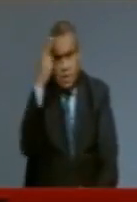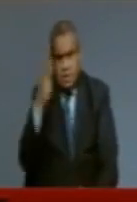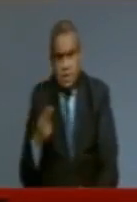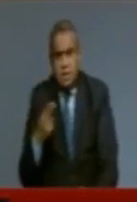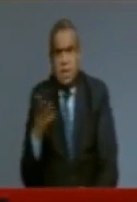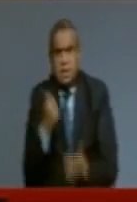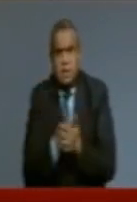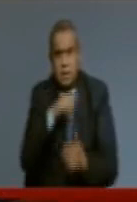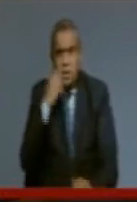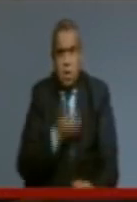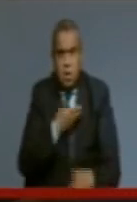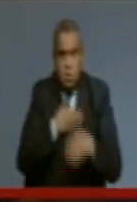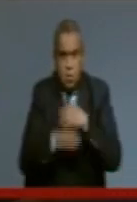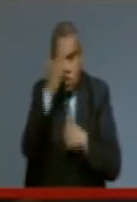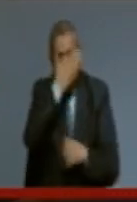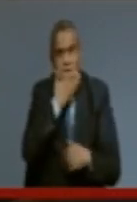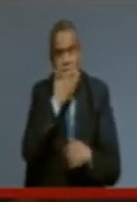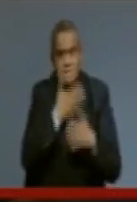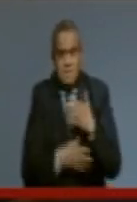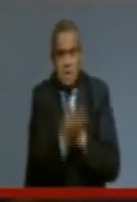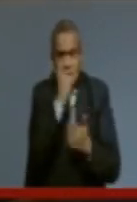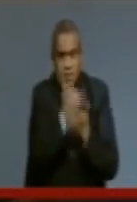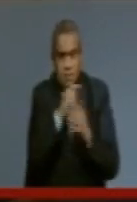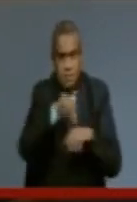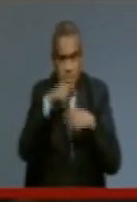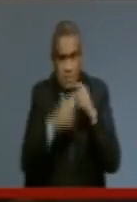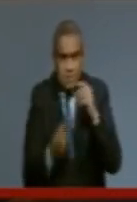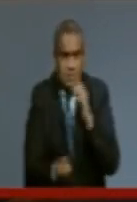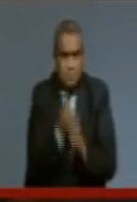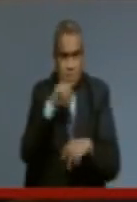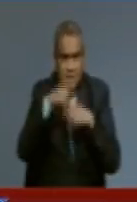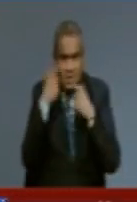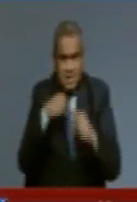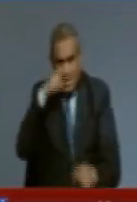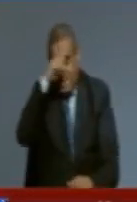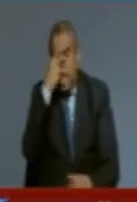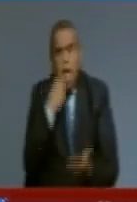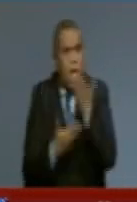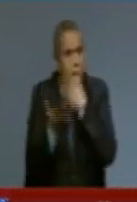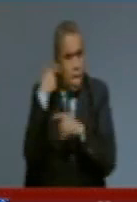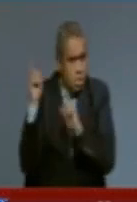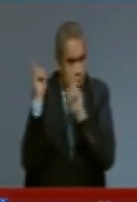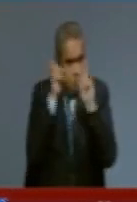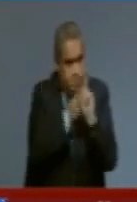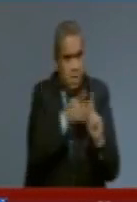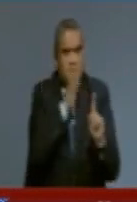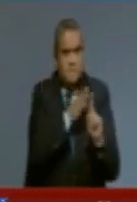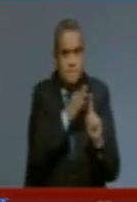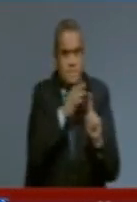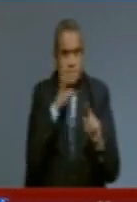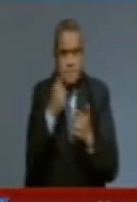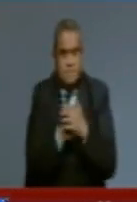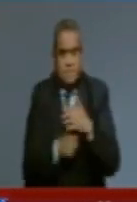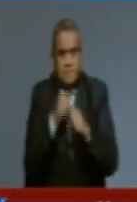في إفريقيا ليس بظاهرة جديدة لسابقة لها، فهذا الأمر بدأ